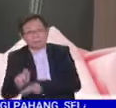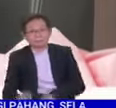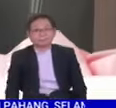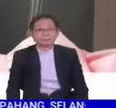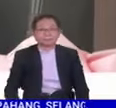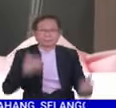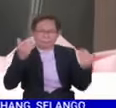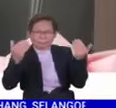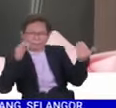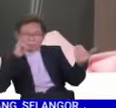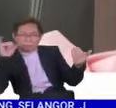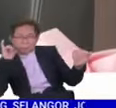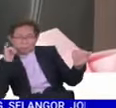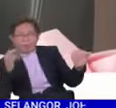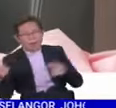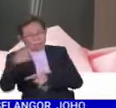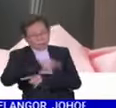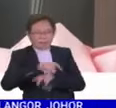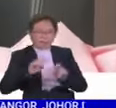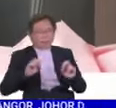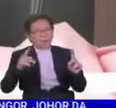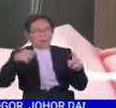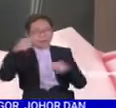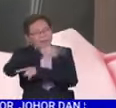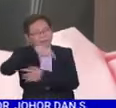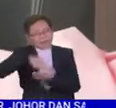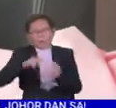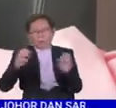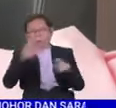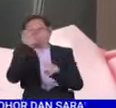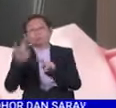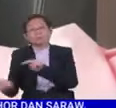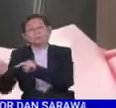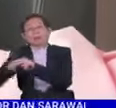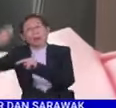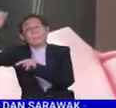Kalau berbanding semalam, hari ini lagi okeylah sebab dia tambah bas kan.